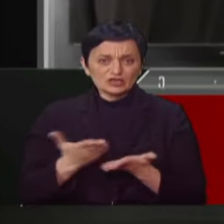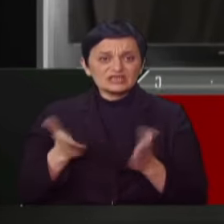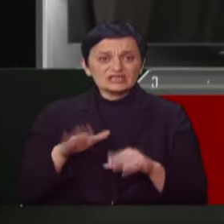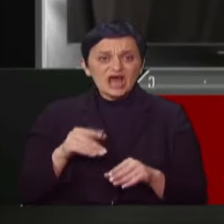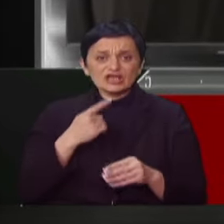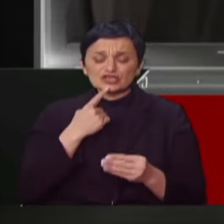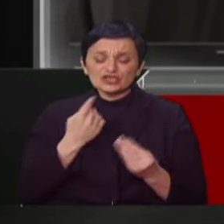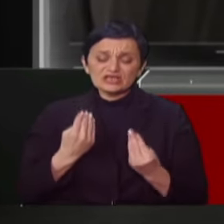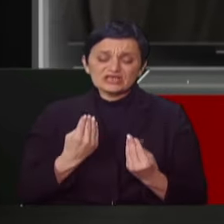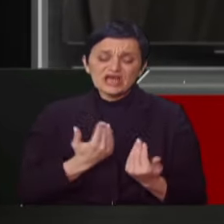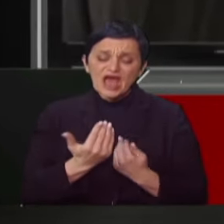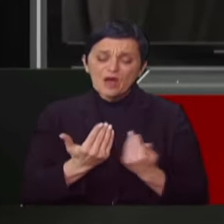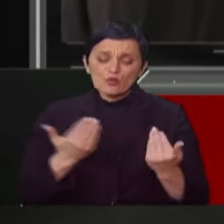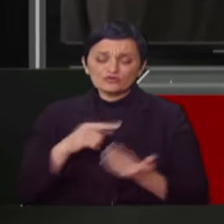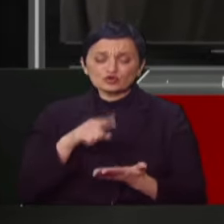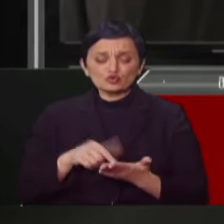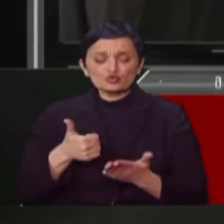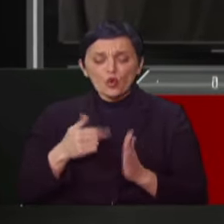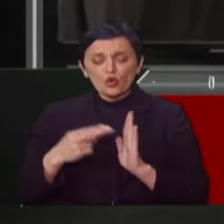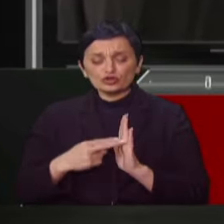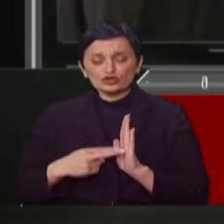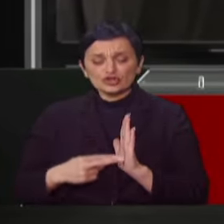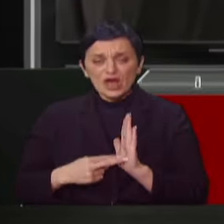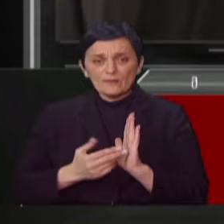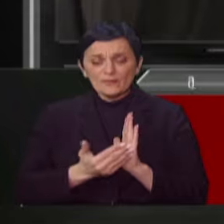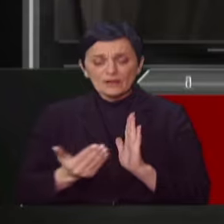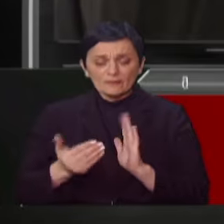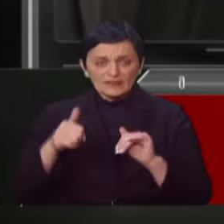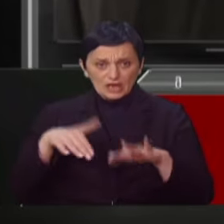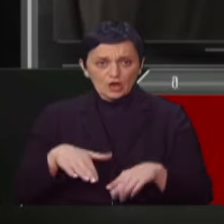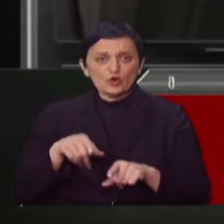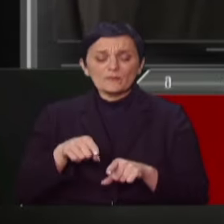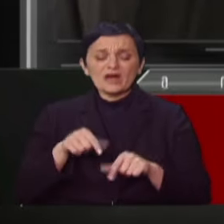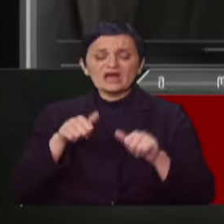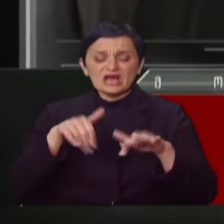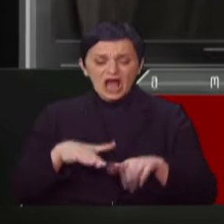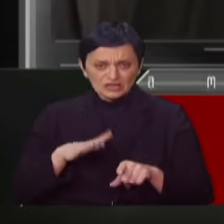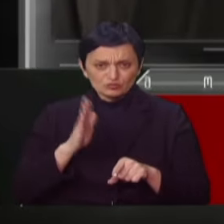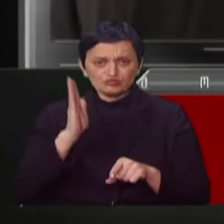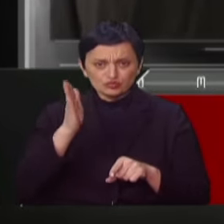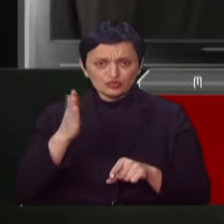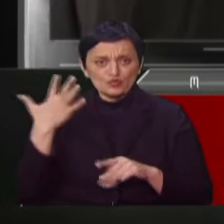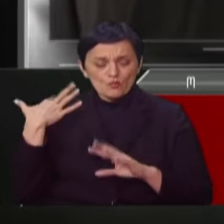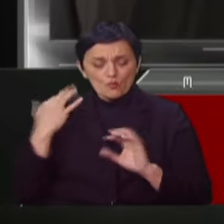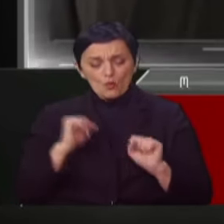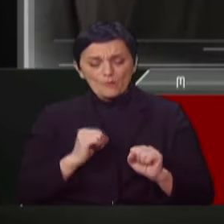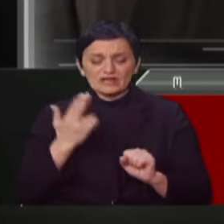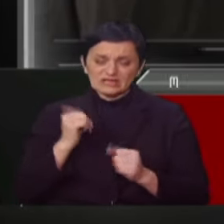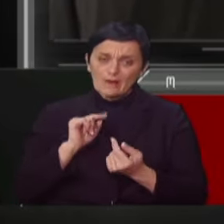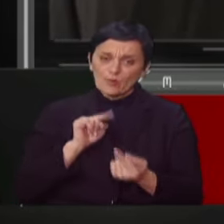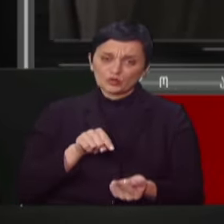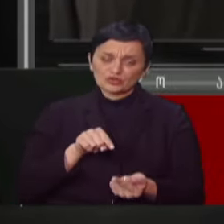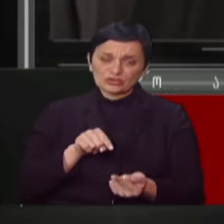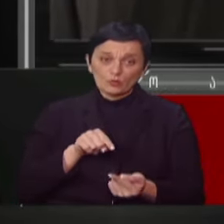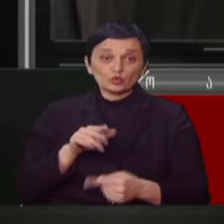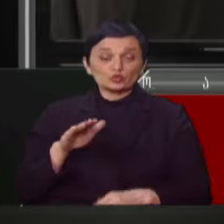გემოვნების საკითხები ინ როგორ შეაფასებს ამ გადაწყვეტილებას, რა თქმა უნდა, ეყოლება ამ გადაწყვეტილებას მომხრეებიც და